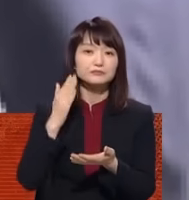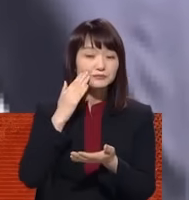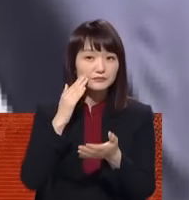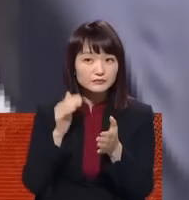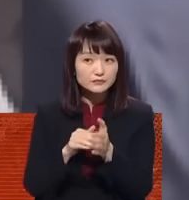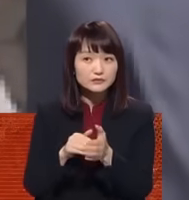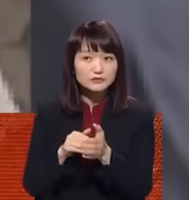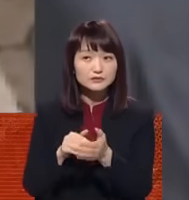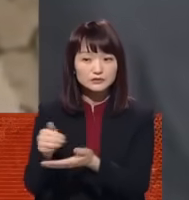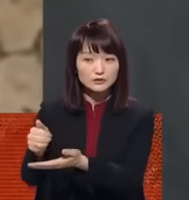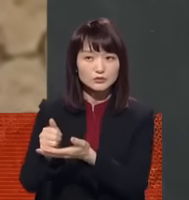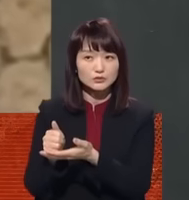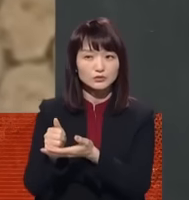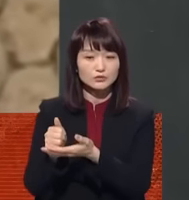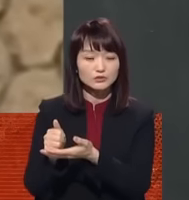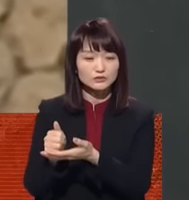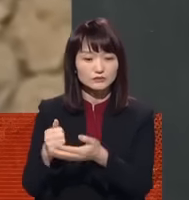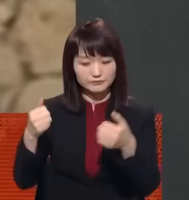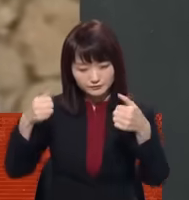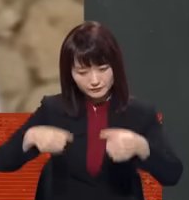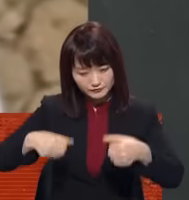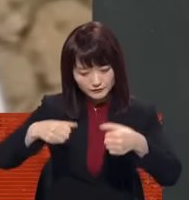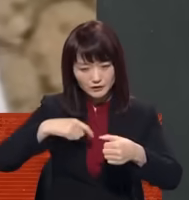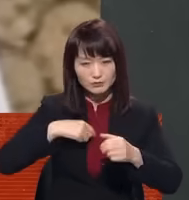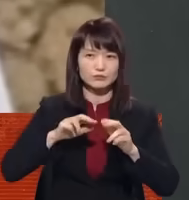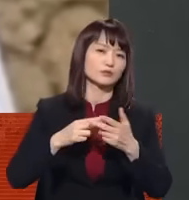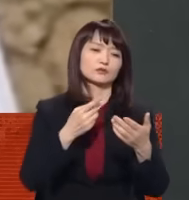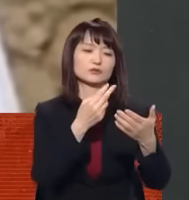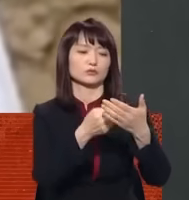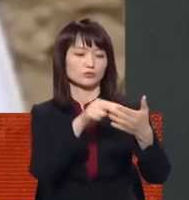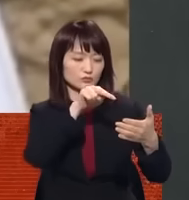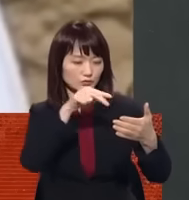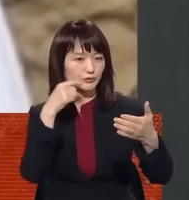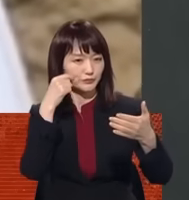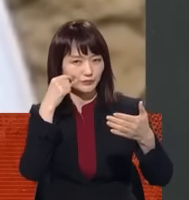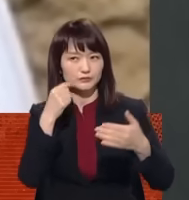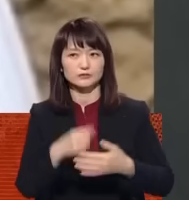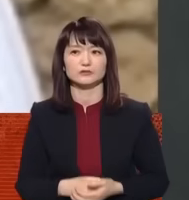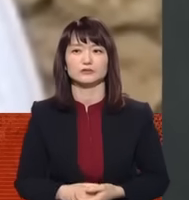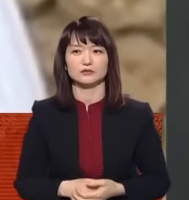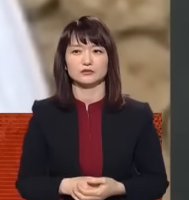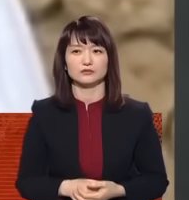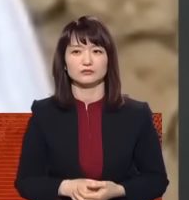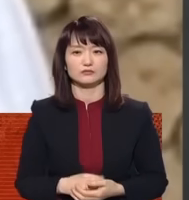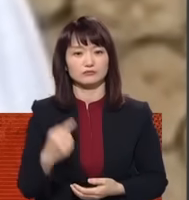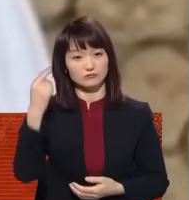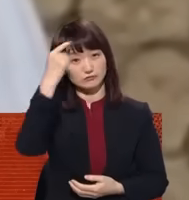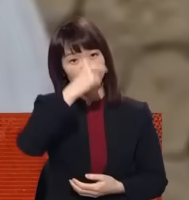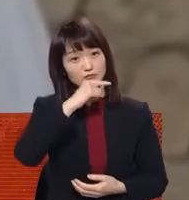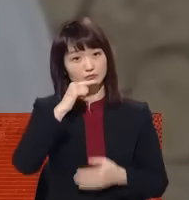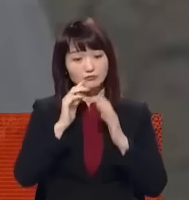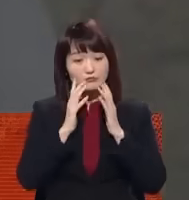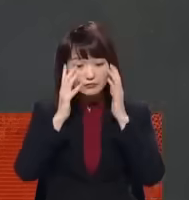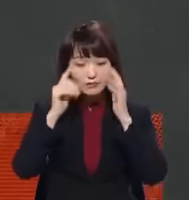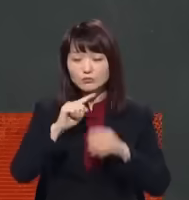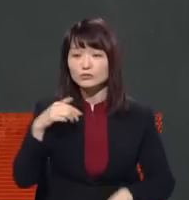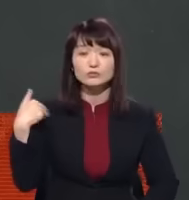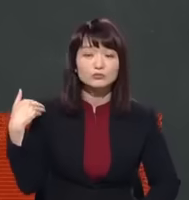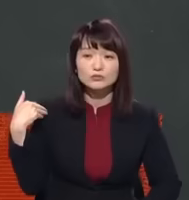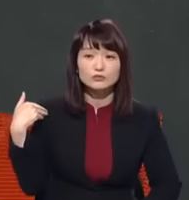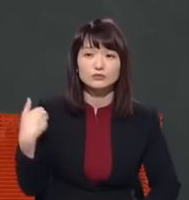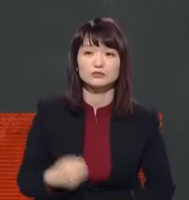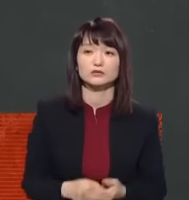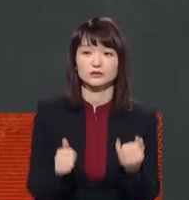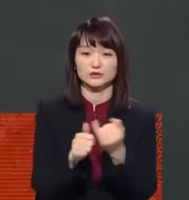만나고 하느라고 본인 얼굴 거울 쳐다볼 시간도 없었다라는 거예요. 그러니까 저런 상태인 줄 모르고 계속 식을 맞추고 친구들이 이제